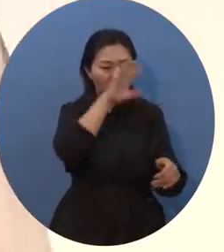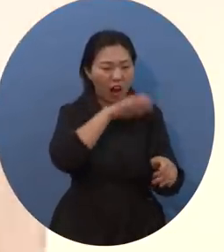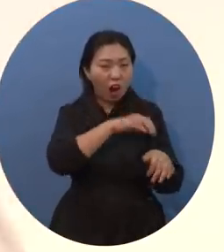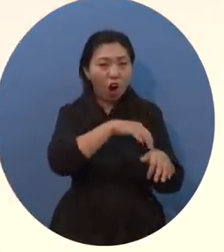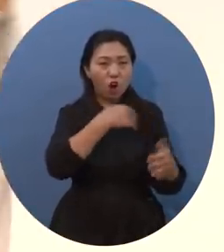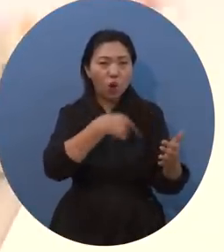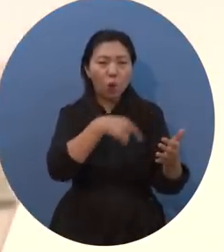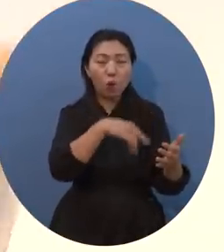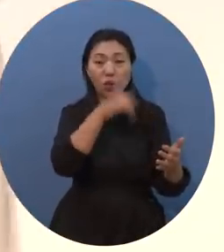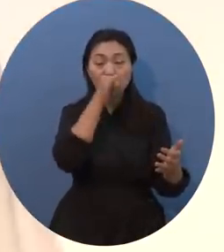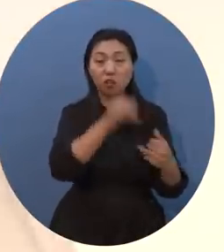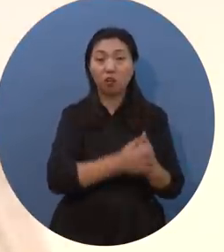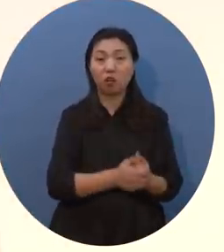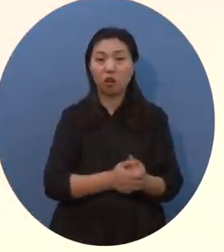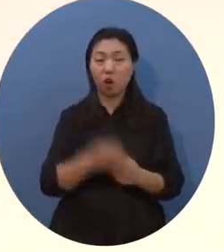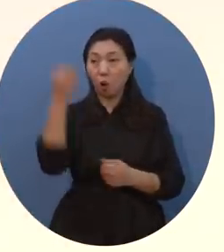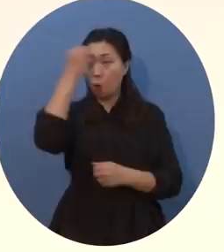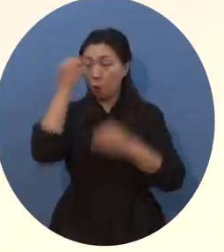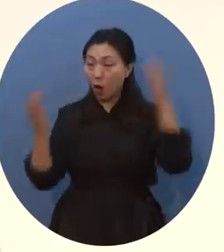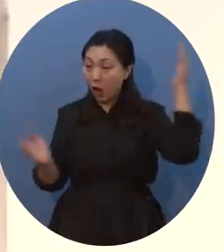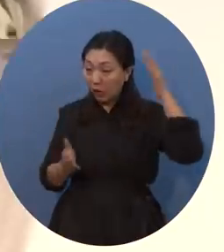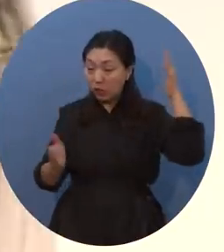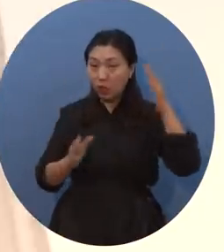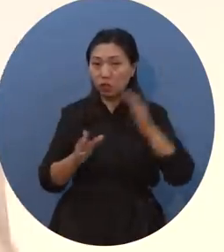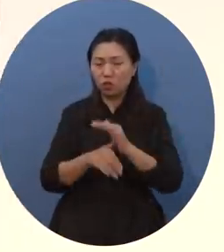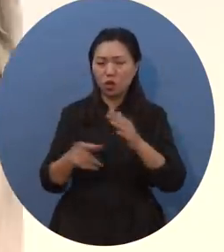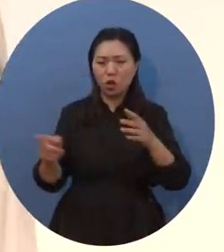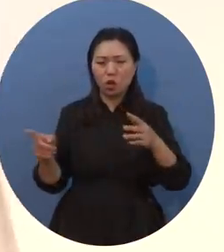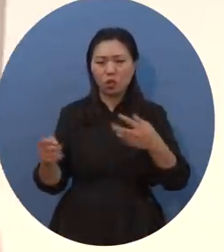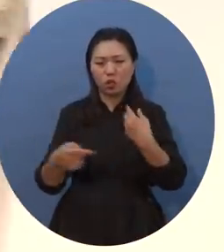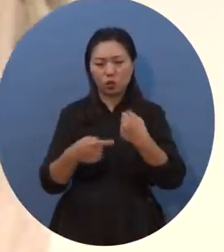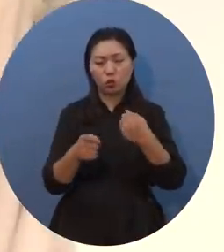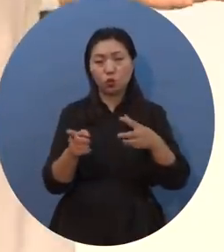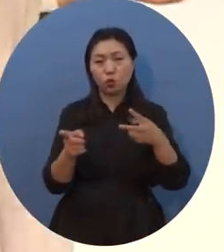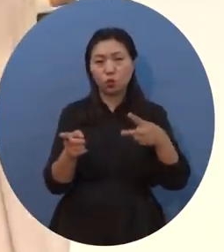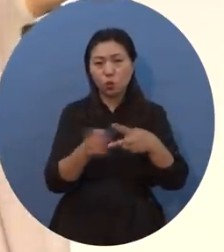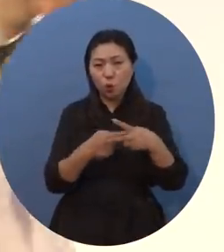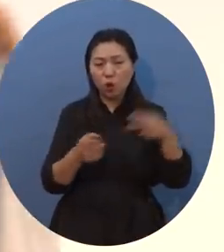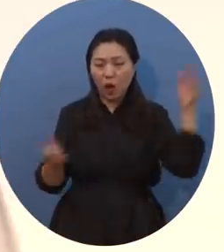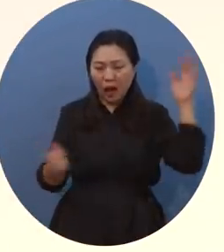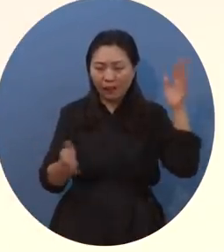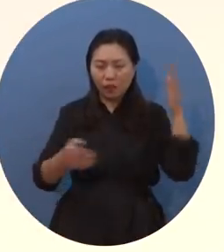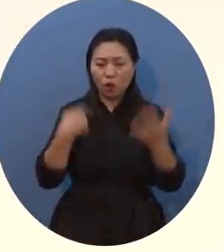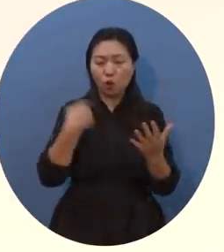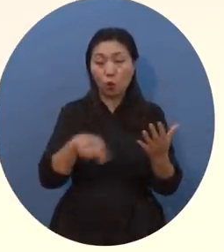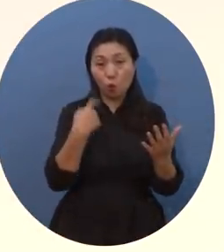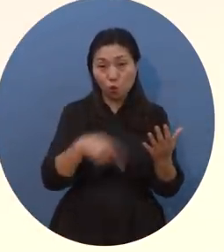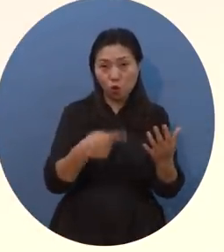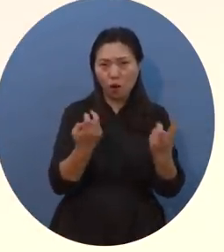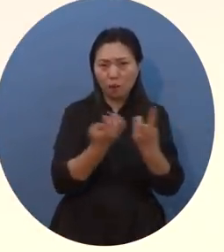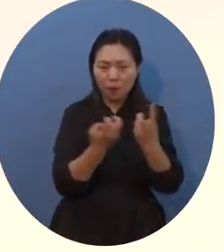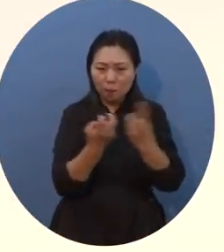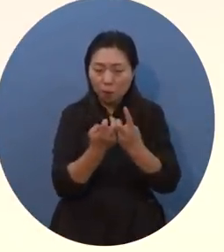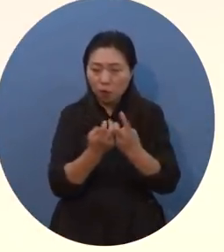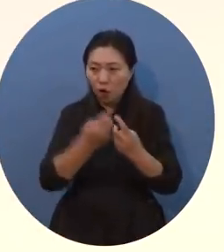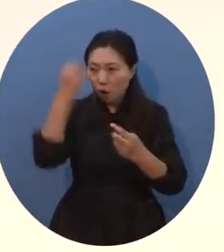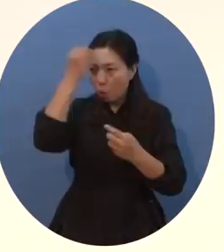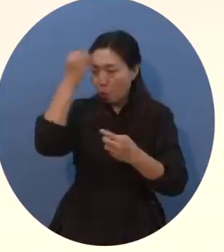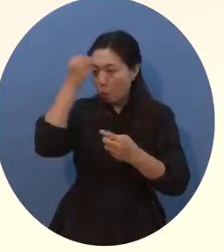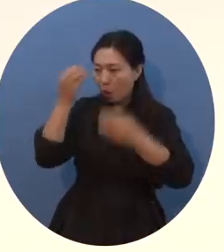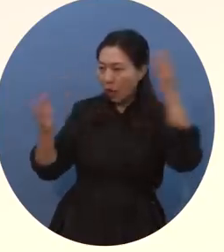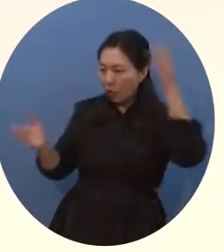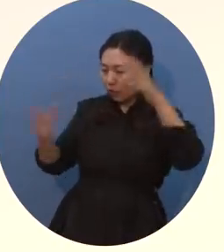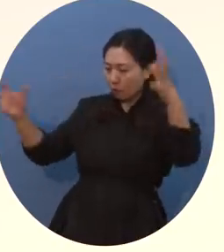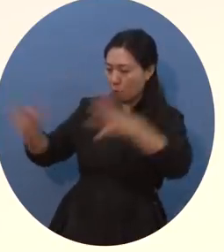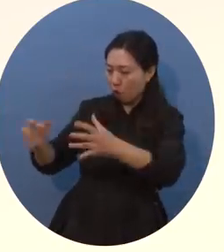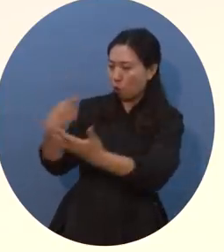가르쳐요. 선생 리더. 고등학생들은 초등학교를 어떻게 가르치는지 딴 데 가서 교사 연수를 그냥 고등학생대로